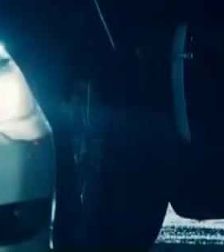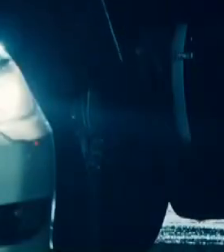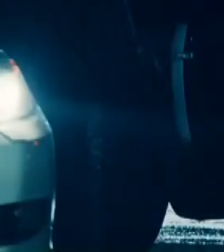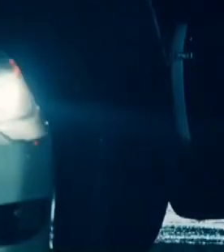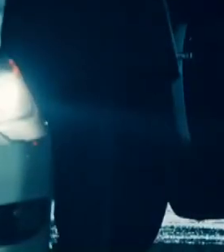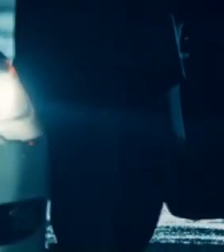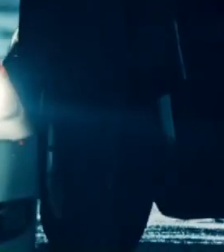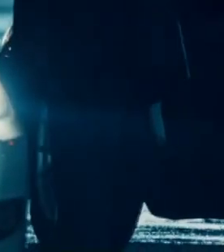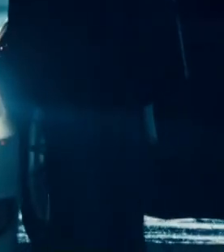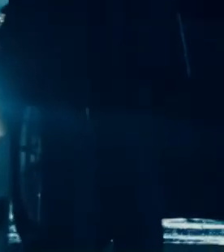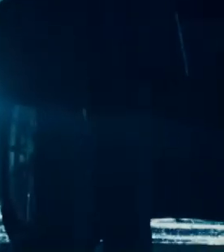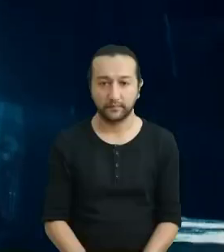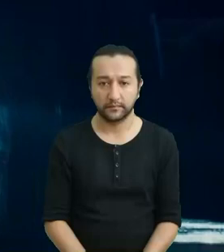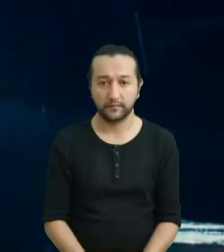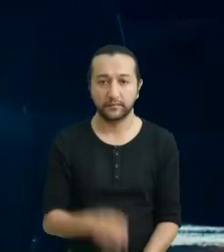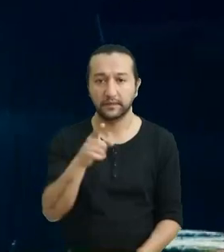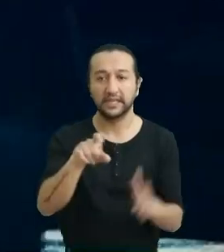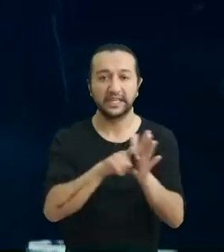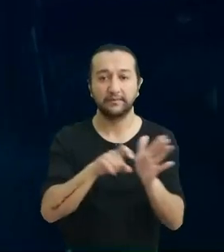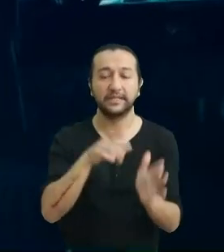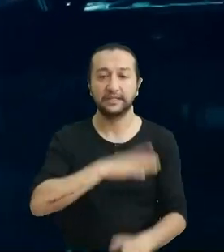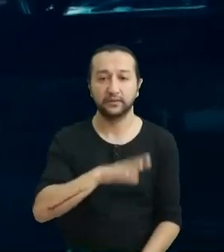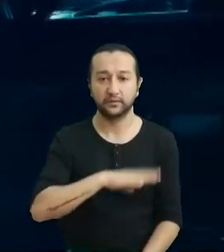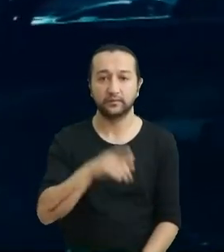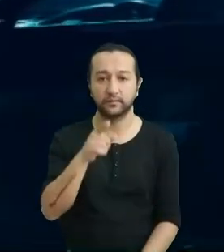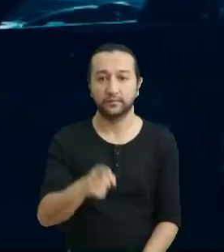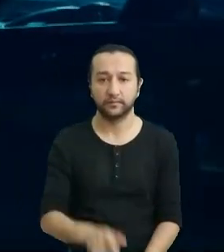Beyaz saçlı bir adam iniyor. Kimlik istiyorum.